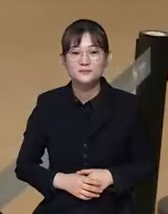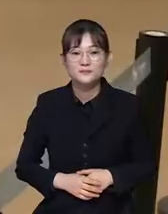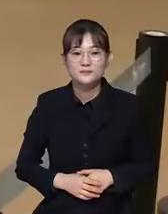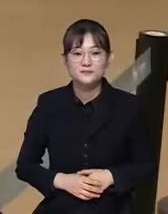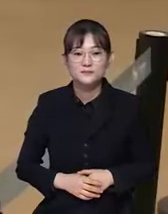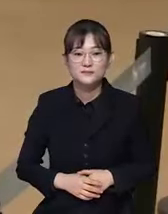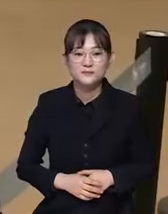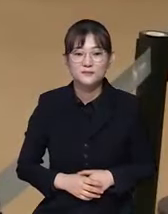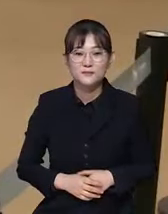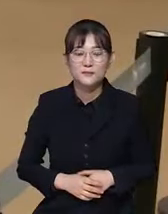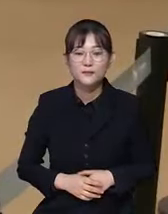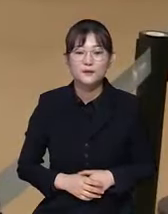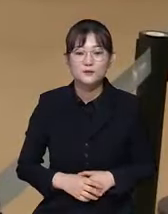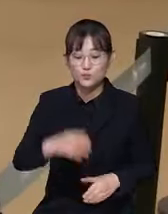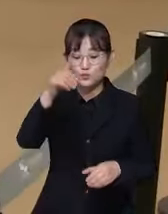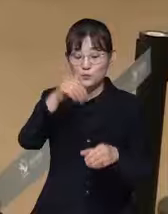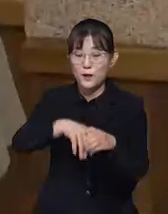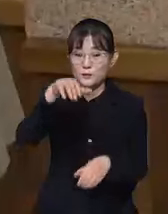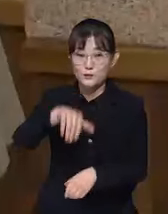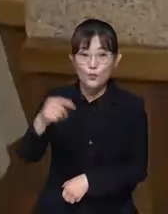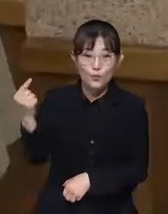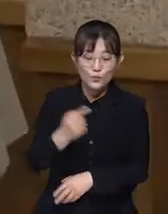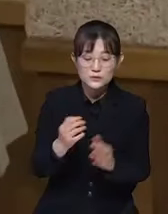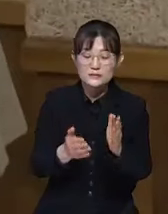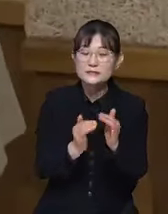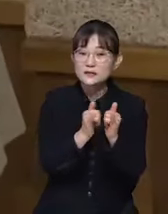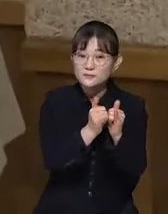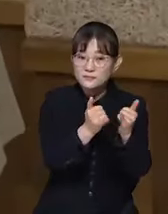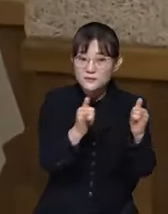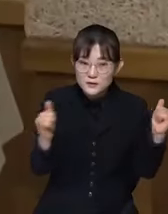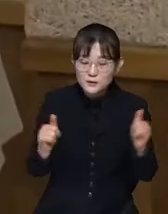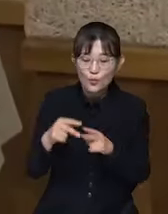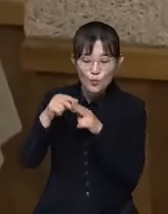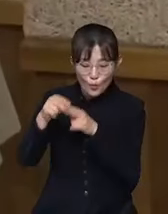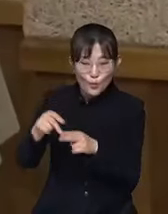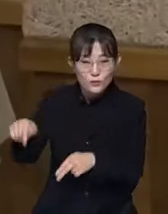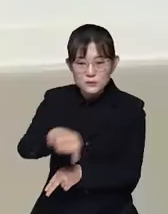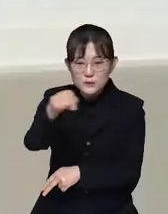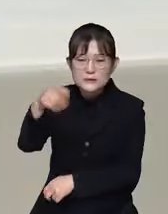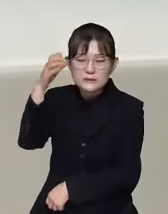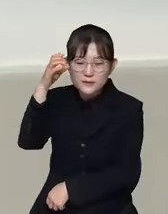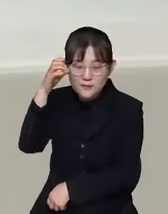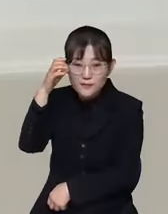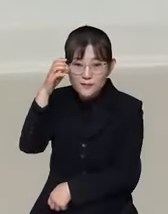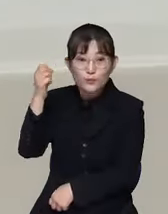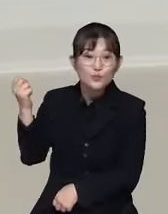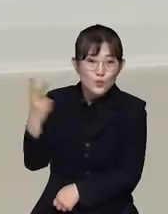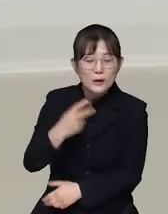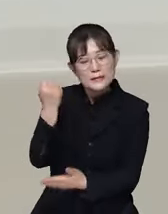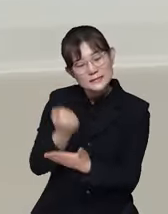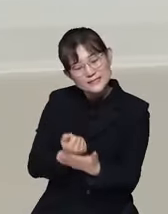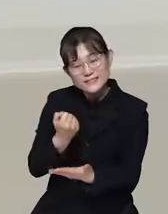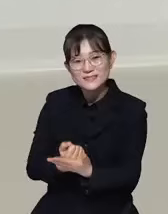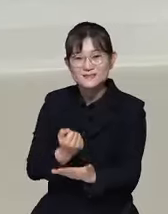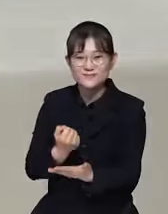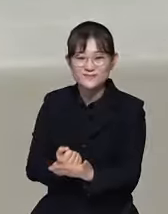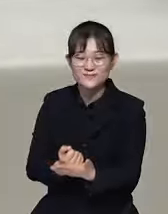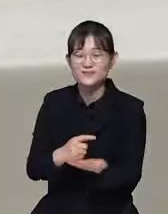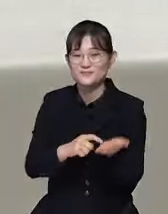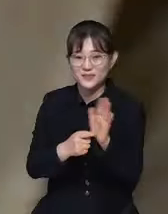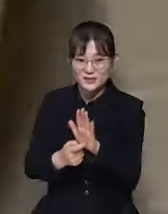총선 못지 않은 열기에 투표장을 찾은 시민들은 후보들에 대한 기대감과 함께 아쉬움도